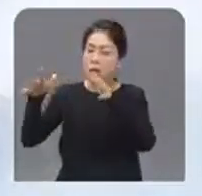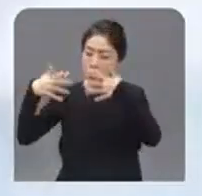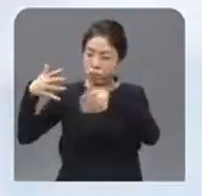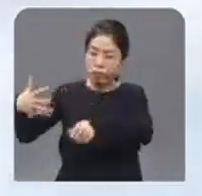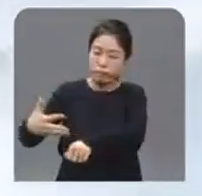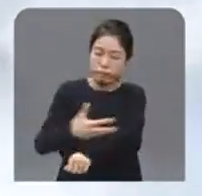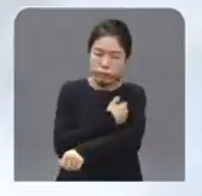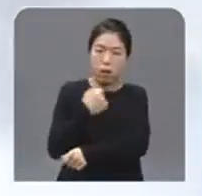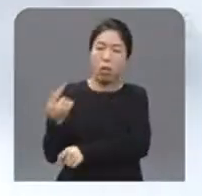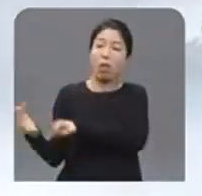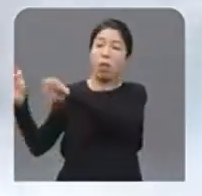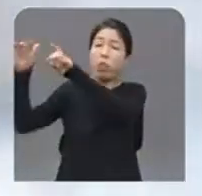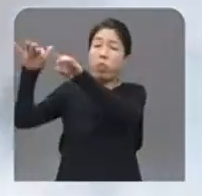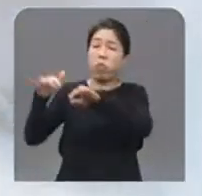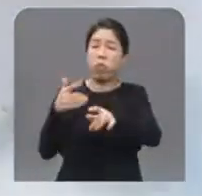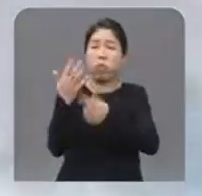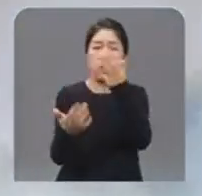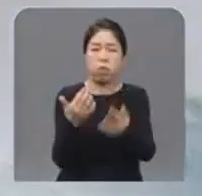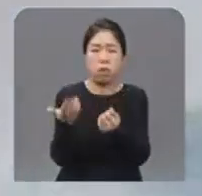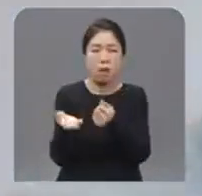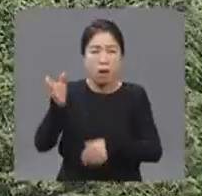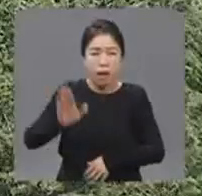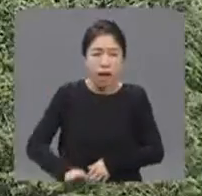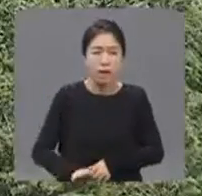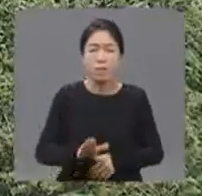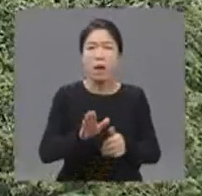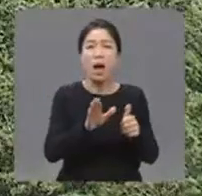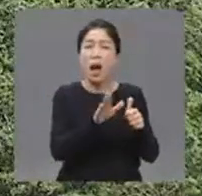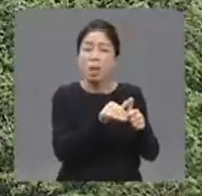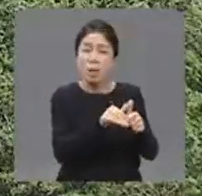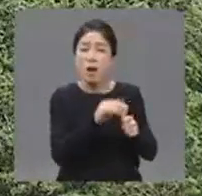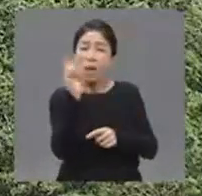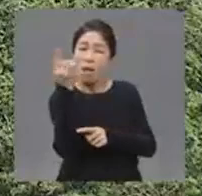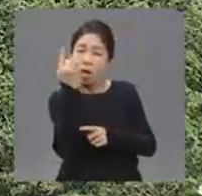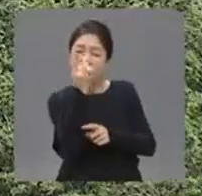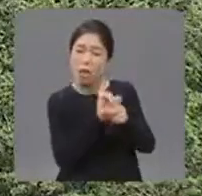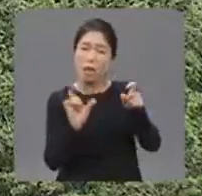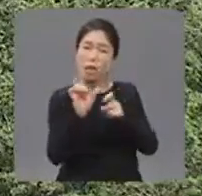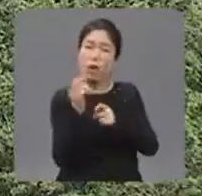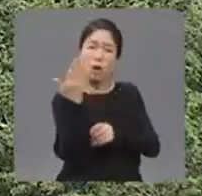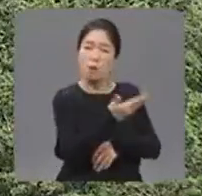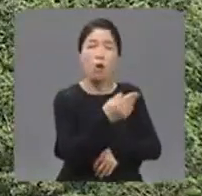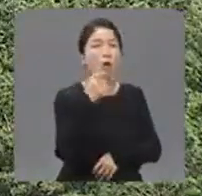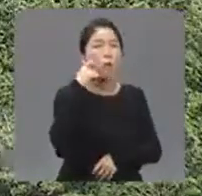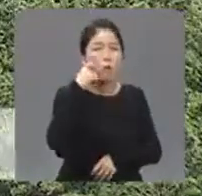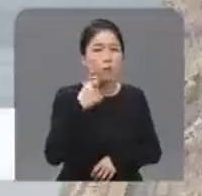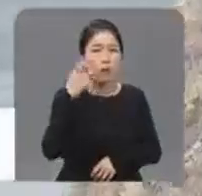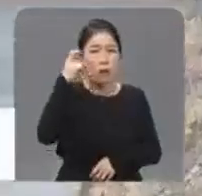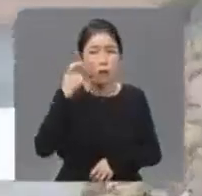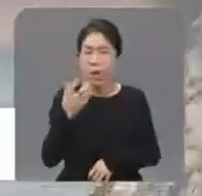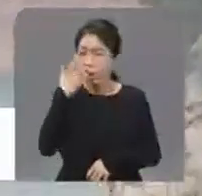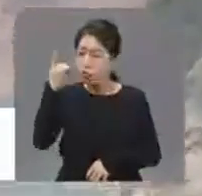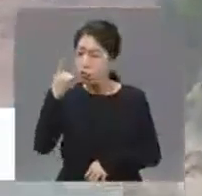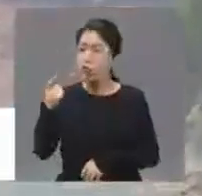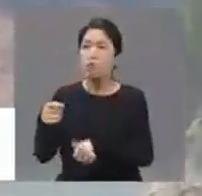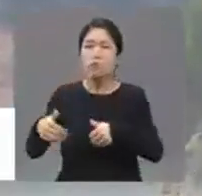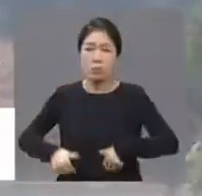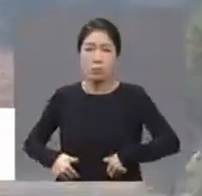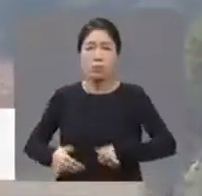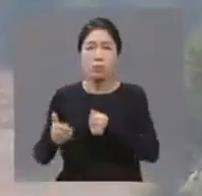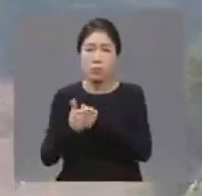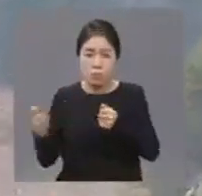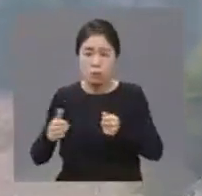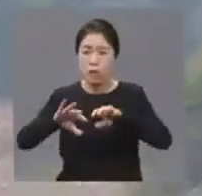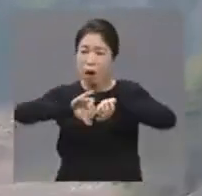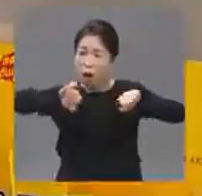이곳저곳으로 빠르게 흩어졌지만 함평에 진화 헬기를 추가로 투입할 수 없었습니다. 헬기가 순천으로 분산 배치되면서 진화 속도는 눈에